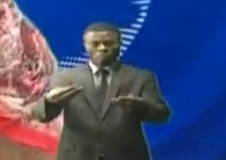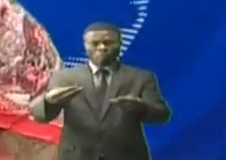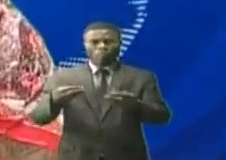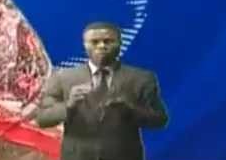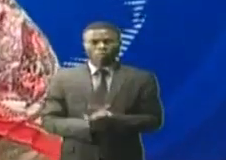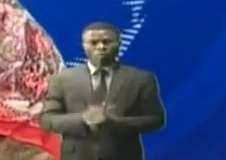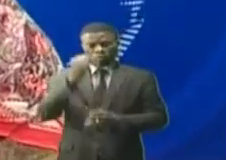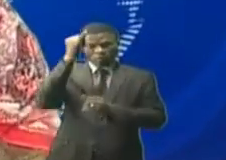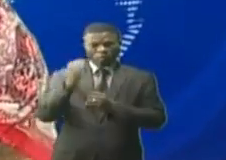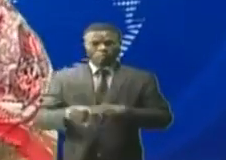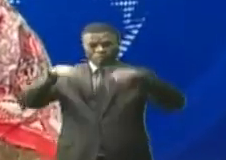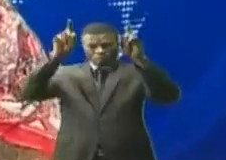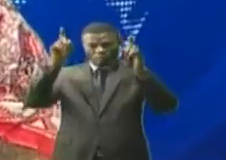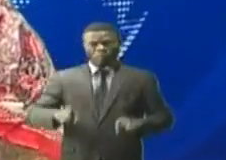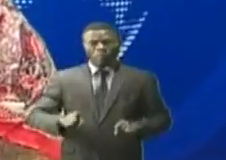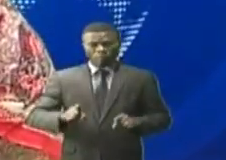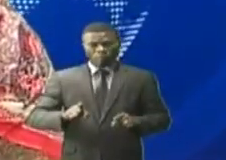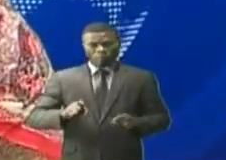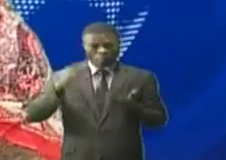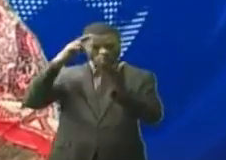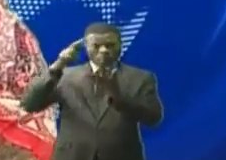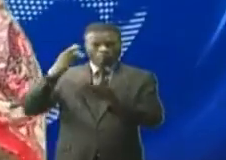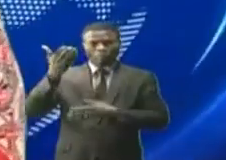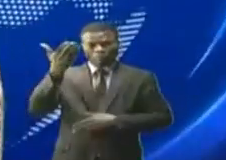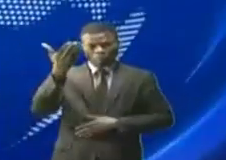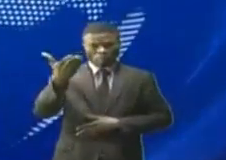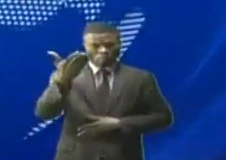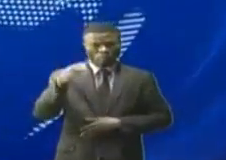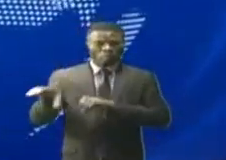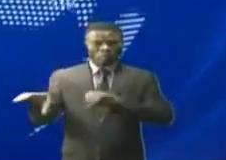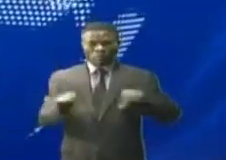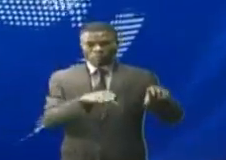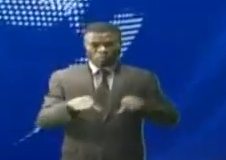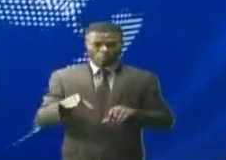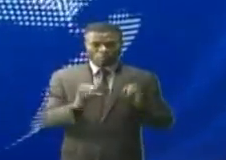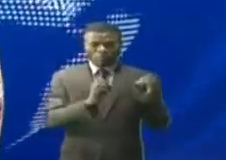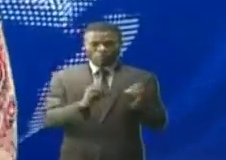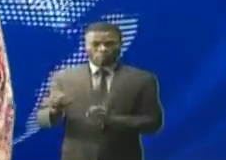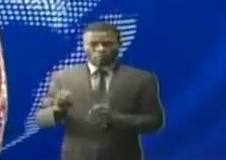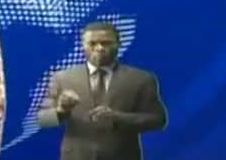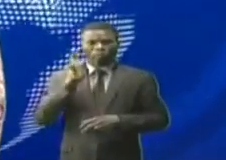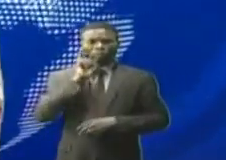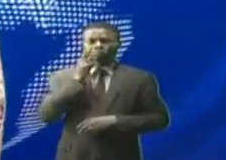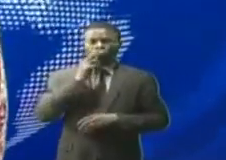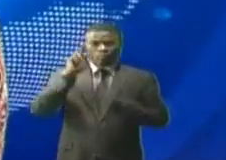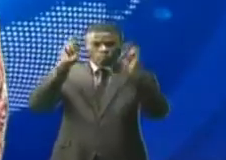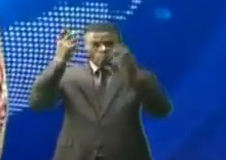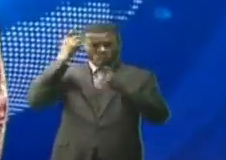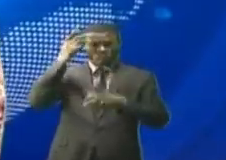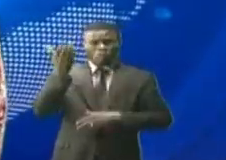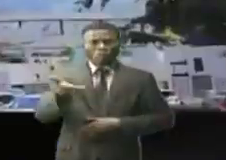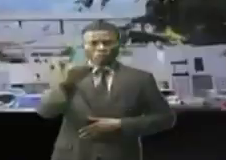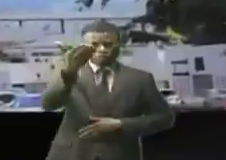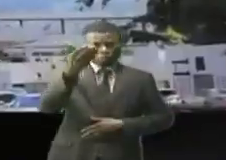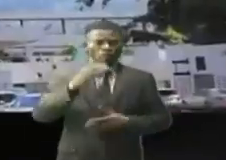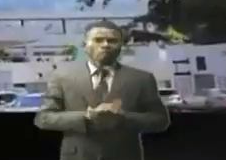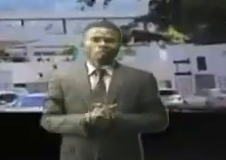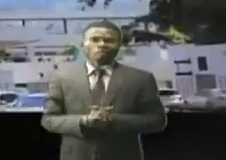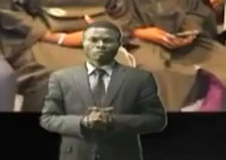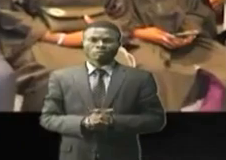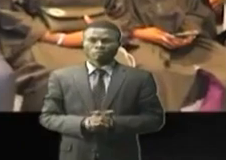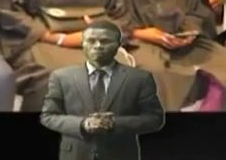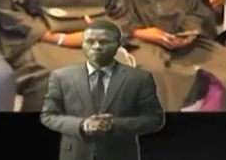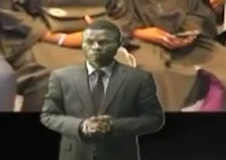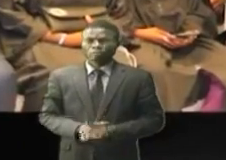qui sanctionne la fin de leur cursus universitaire. La cérémonie s'est tenue au Pullman Hotel. Emmanuela, commissaire. Devant